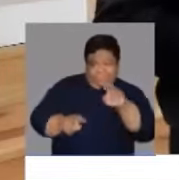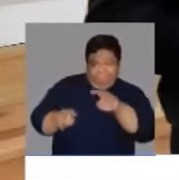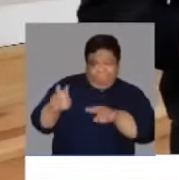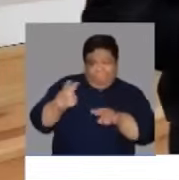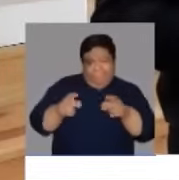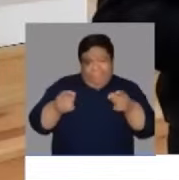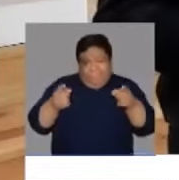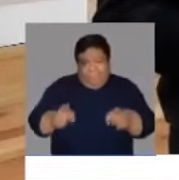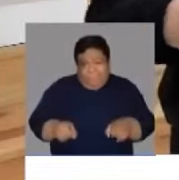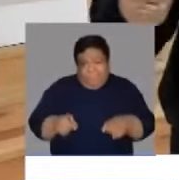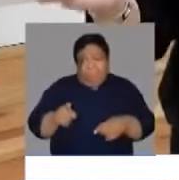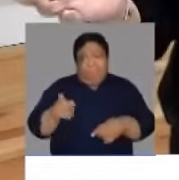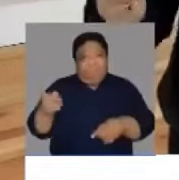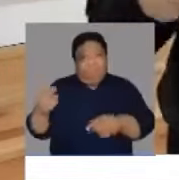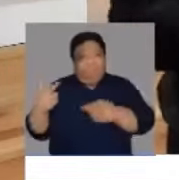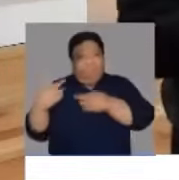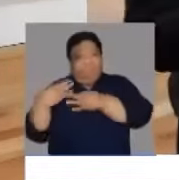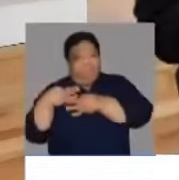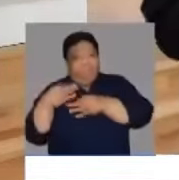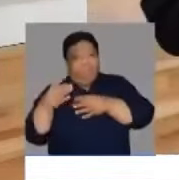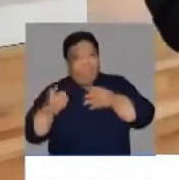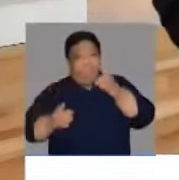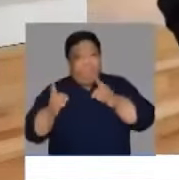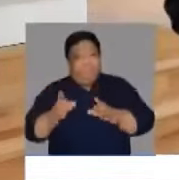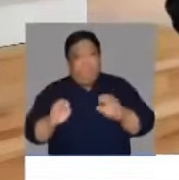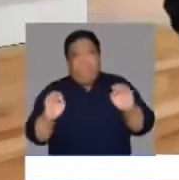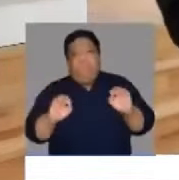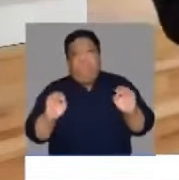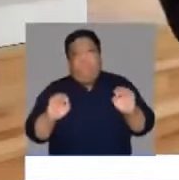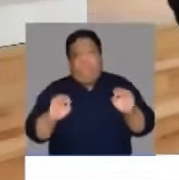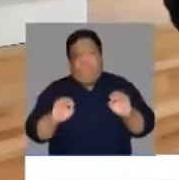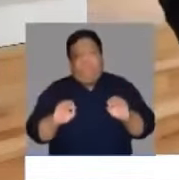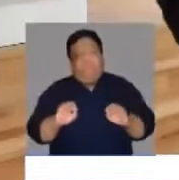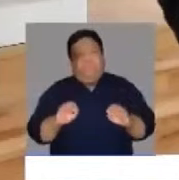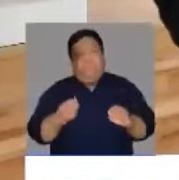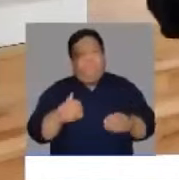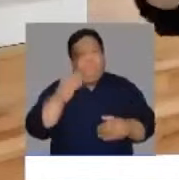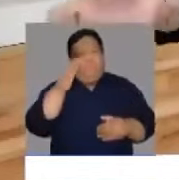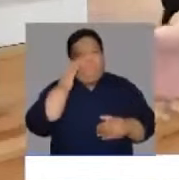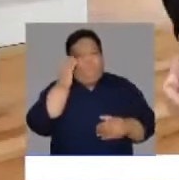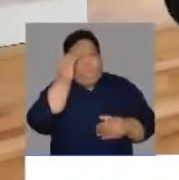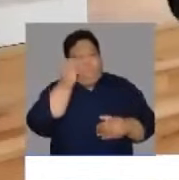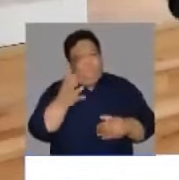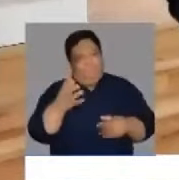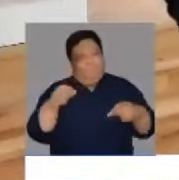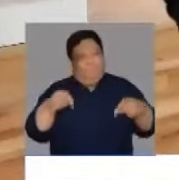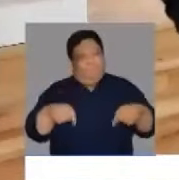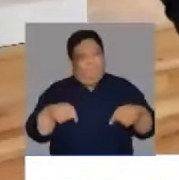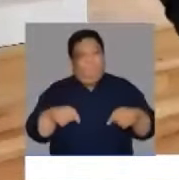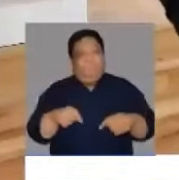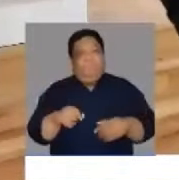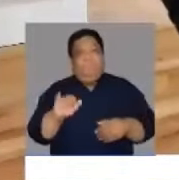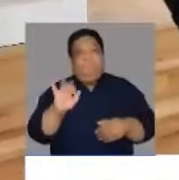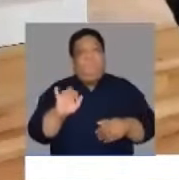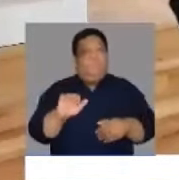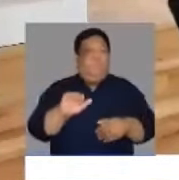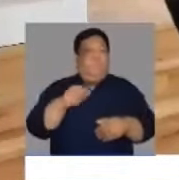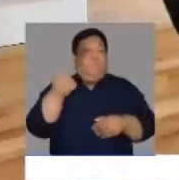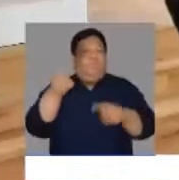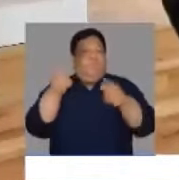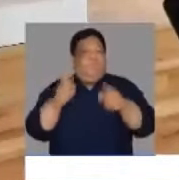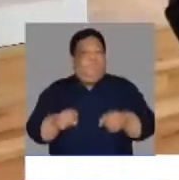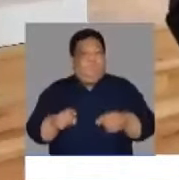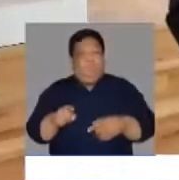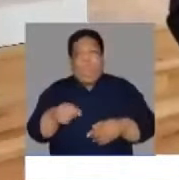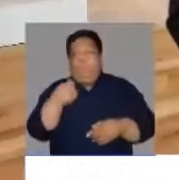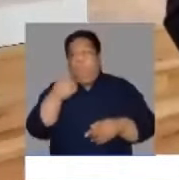to. I'm sure nabanggit na natin dito sa segment natin na sa mga ibang sitwasyon, ang registered owner ng isang kotse